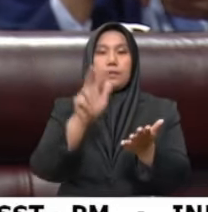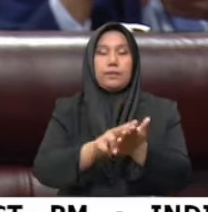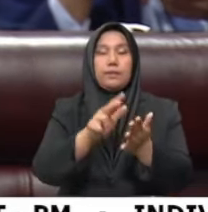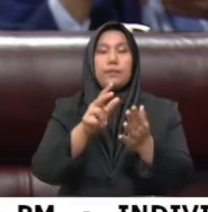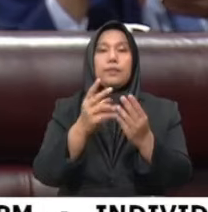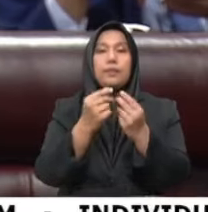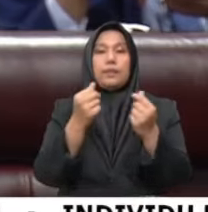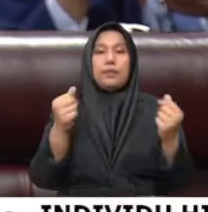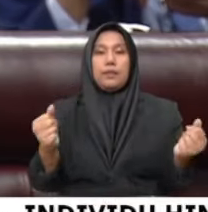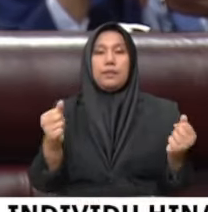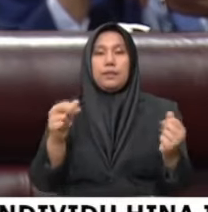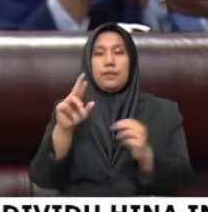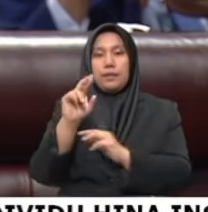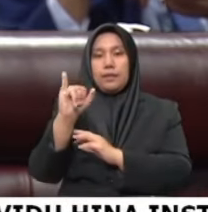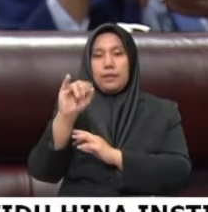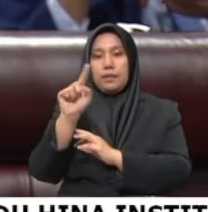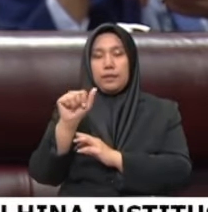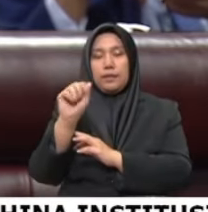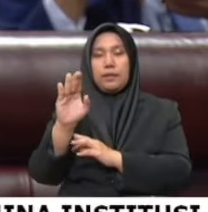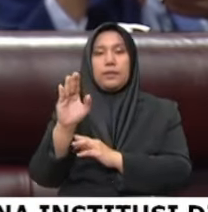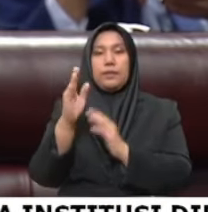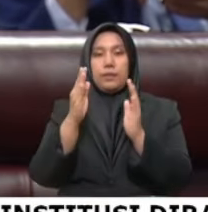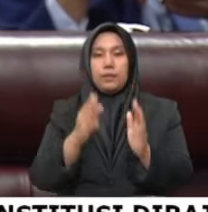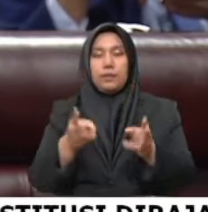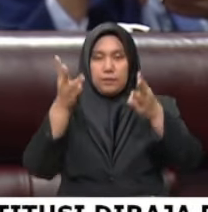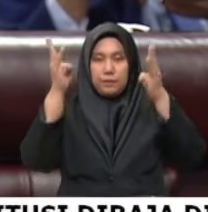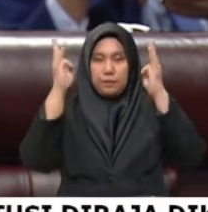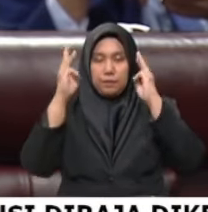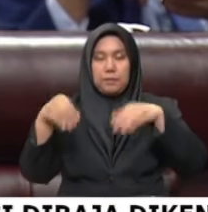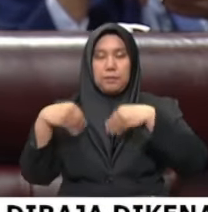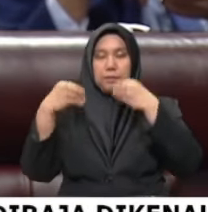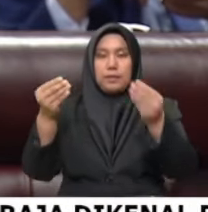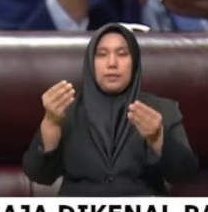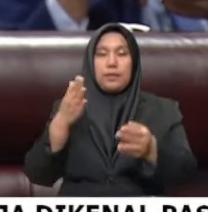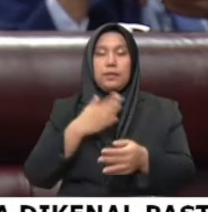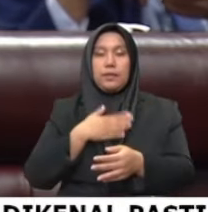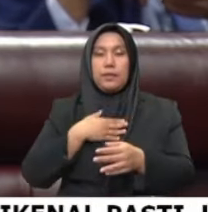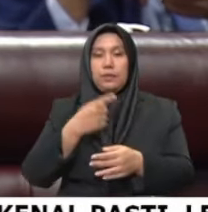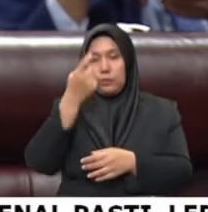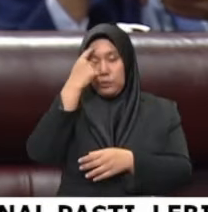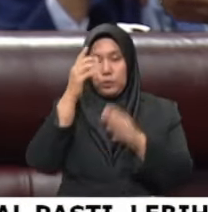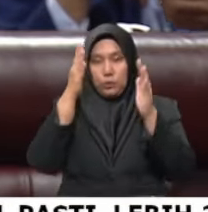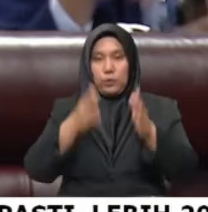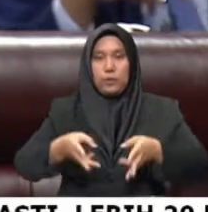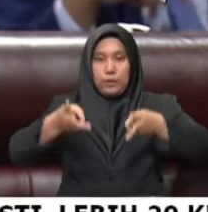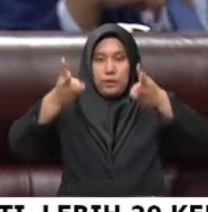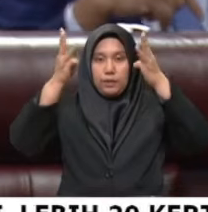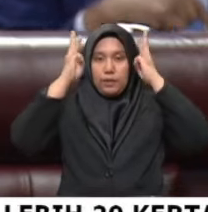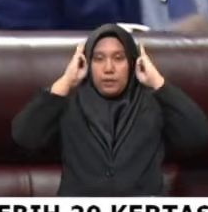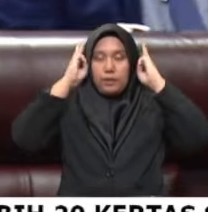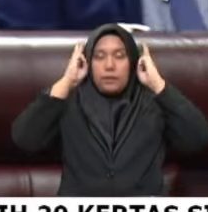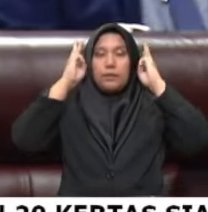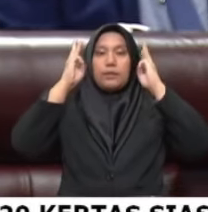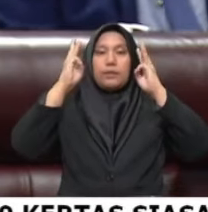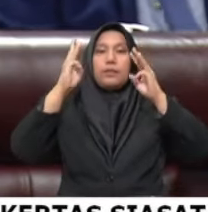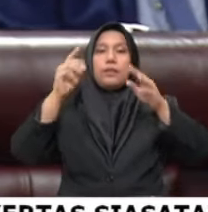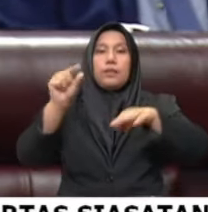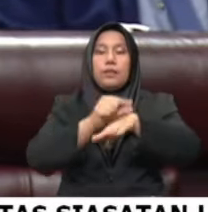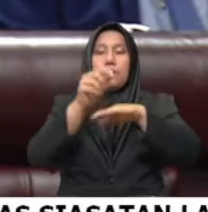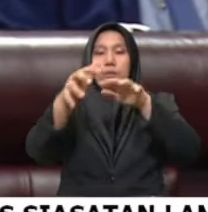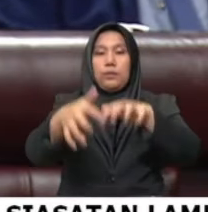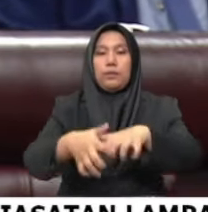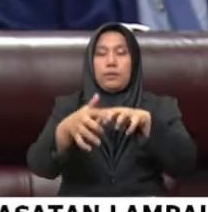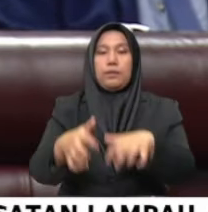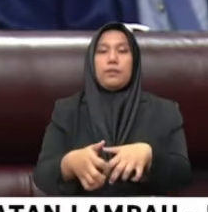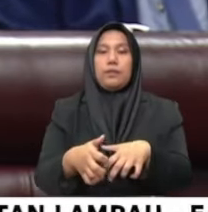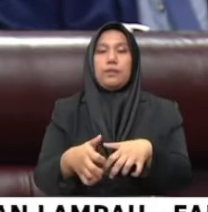asli serta dasar pemberi milikan dan pembangunan tanah kepada orang asli untuk kegunaan pertanian dan kediaman